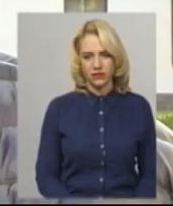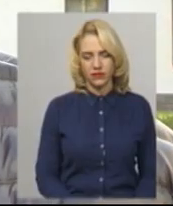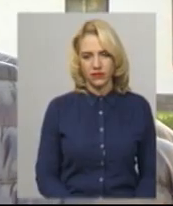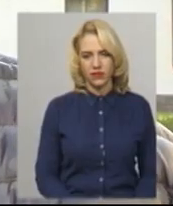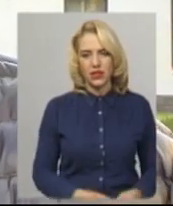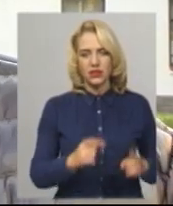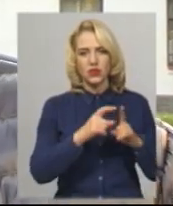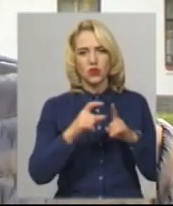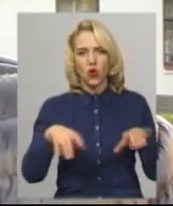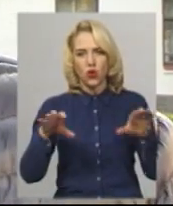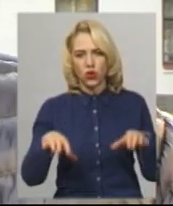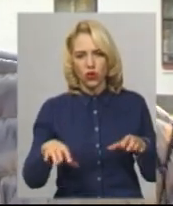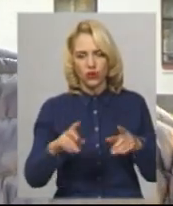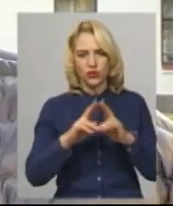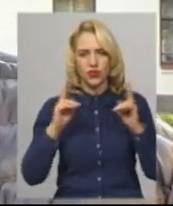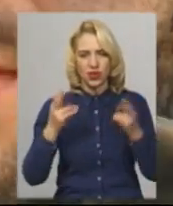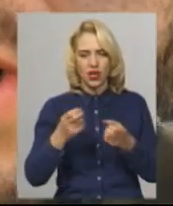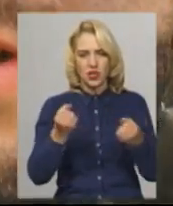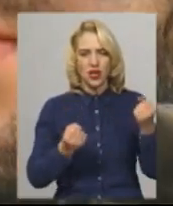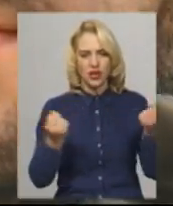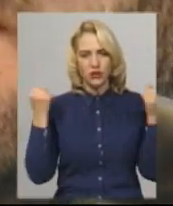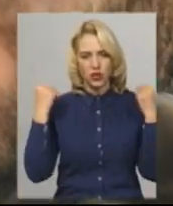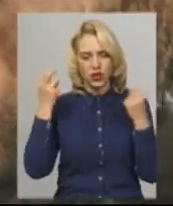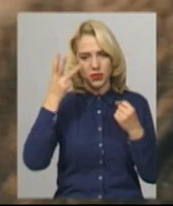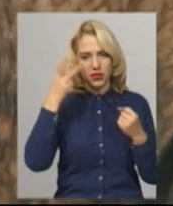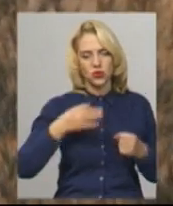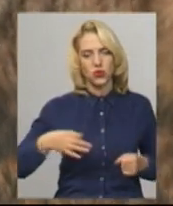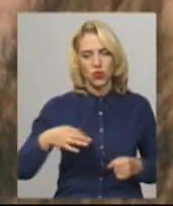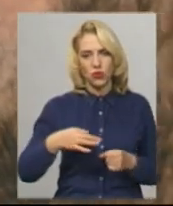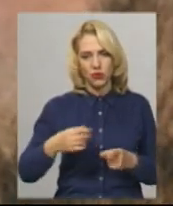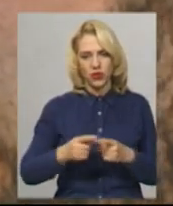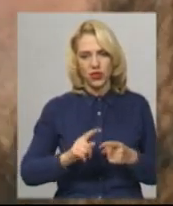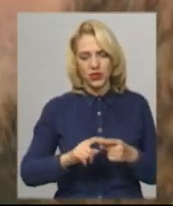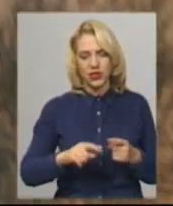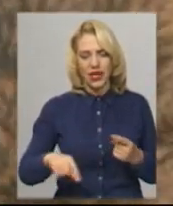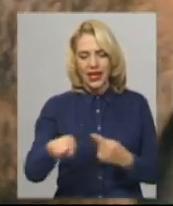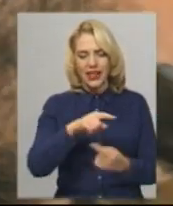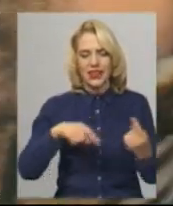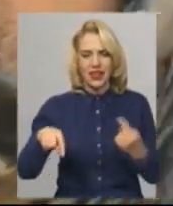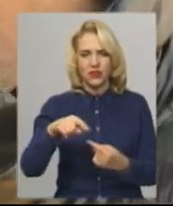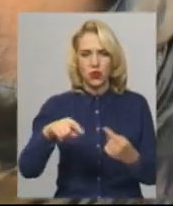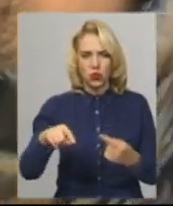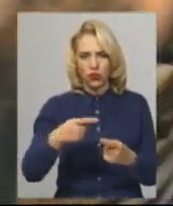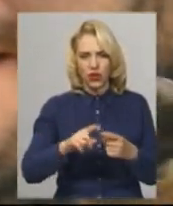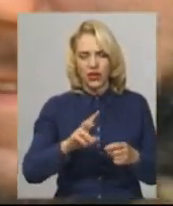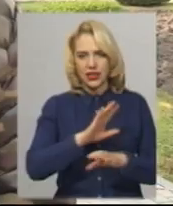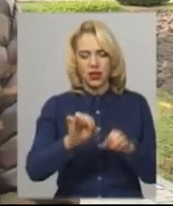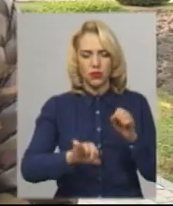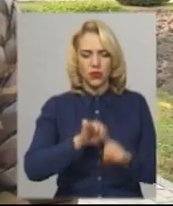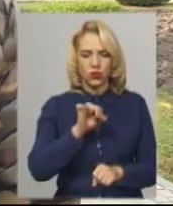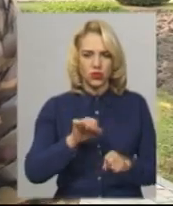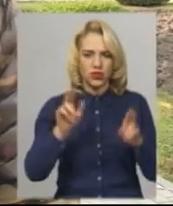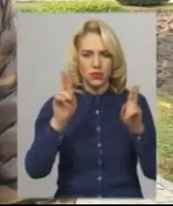За словами голови Федерації автоспорту в Хмельницькій області Захара Карпишина, дрифтувати, не порушуючи правил дорожнього руху, можна на